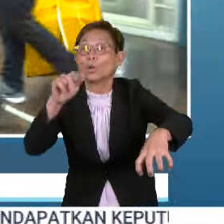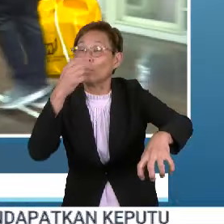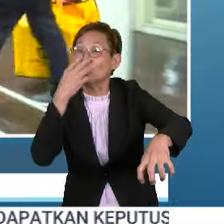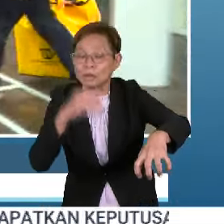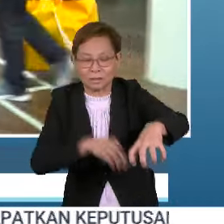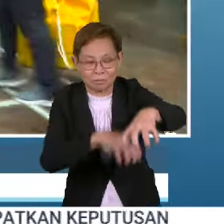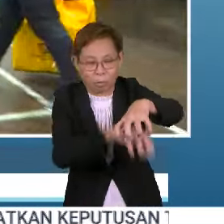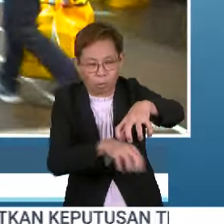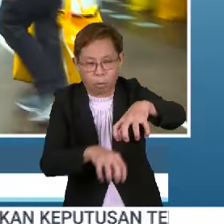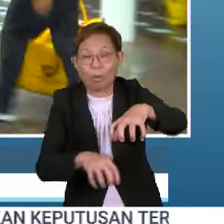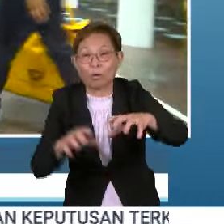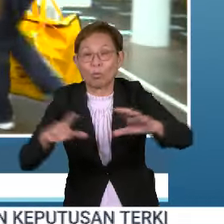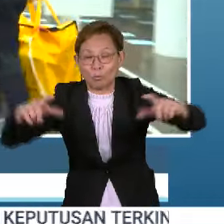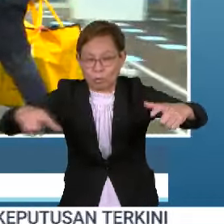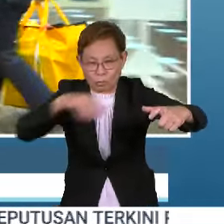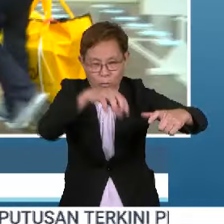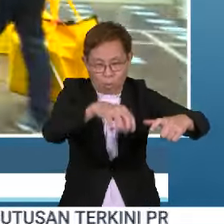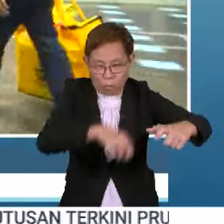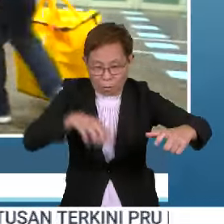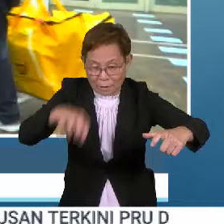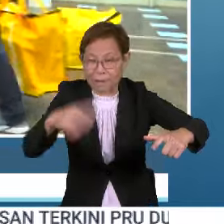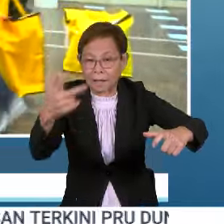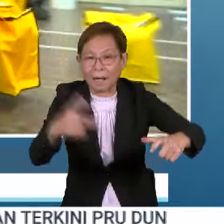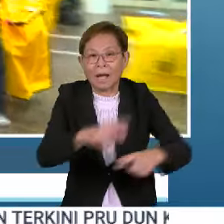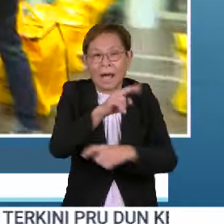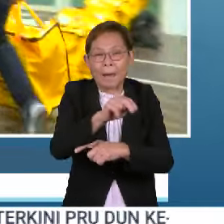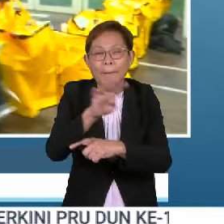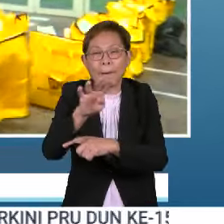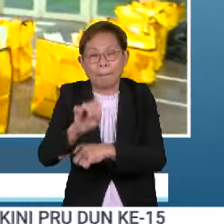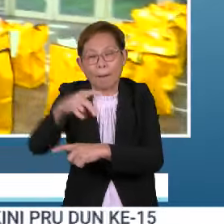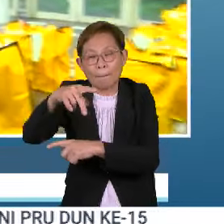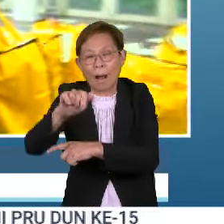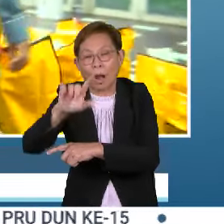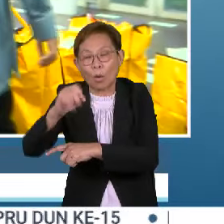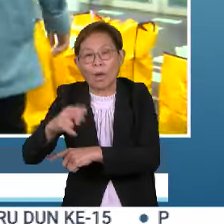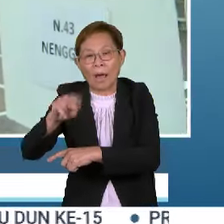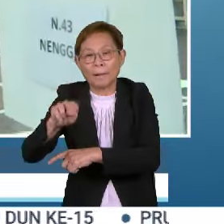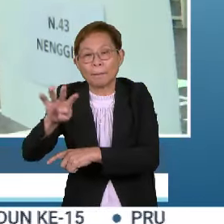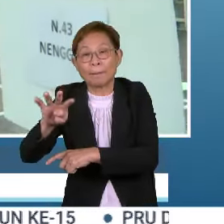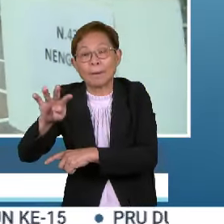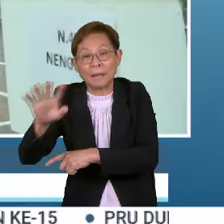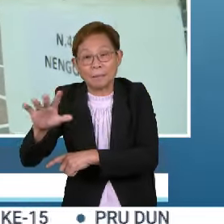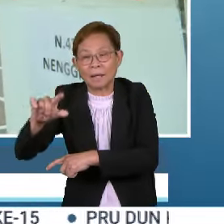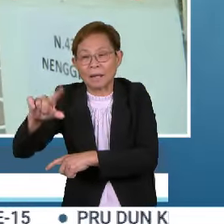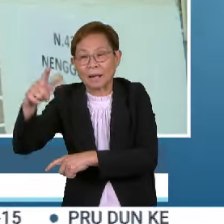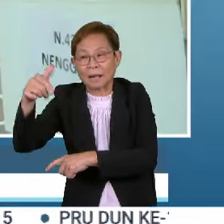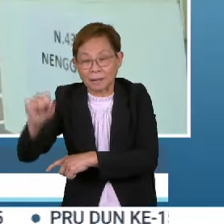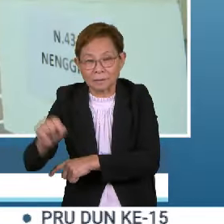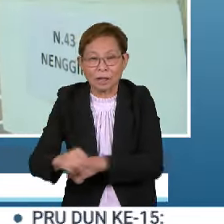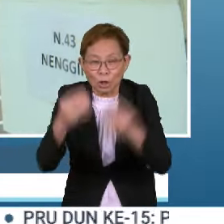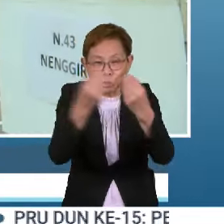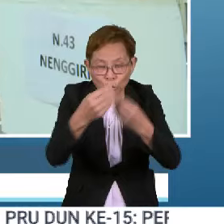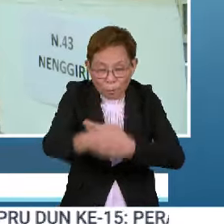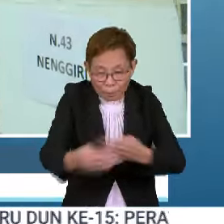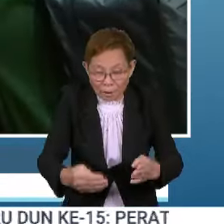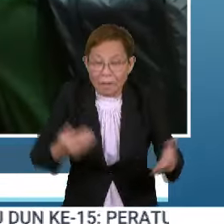dalam jajahan Gua Musang melibatkan N43 Negeri, N44 Paloh dan N45 Galas. Jumlah keseluruhan peti undi